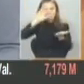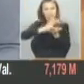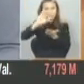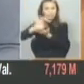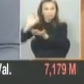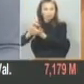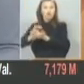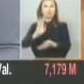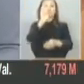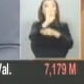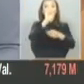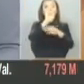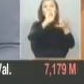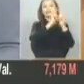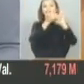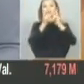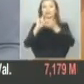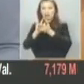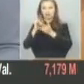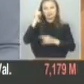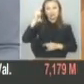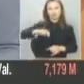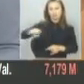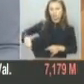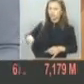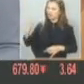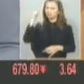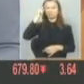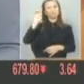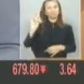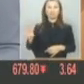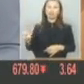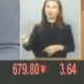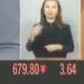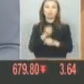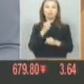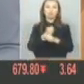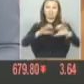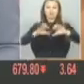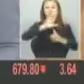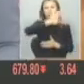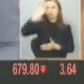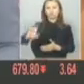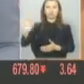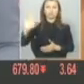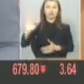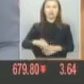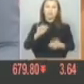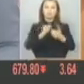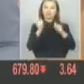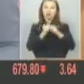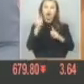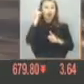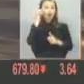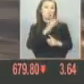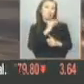ที่มองว่ากัมพูชายังเป็นตลาดเล็กจึงยังไม่สนใจเข้าไปลงทุนพร้อมระบุว่าขณะนี้มีความวิตกกับปัญหาการเมืองในประเทศมาก